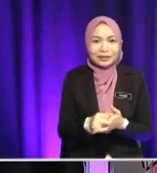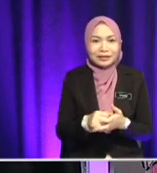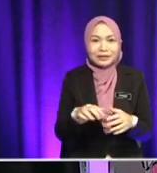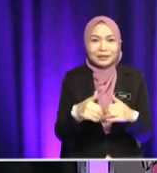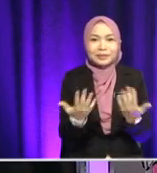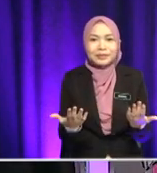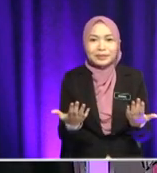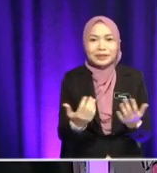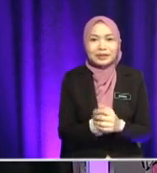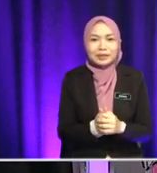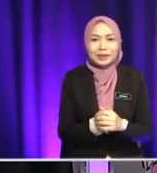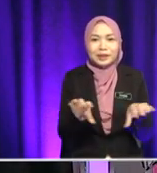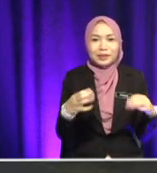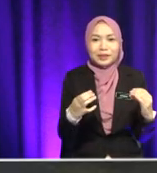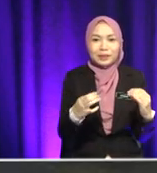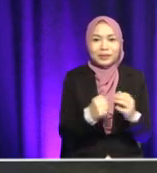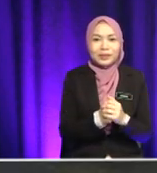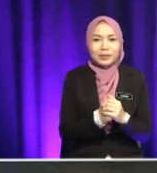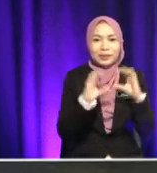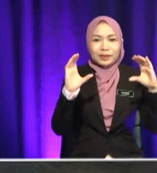Matrix operasinya